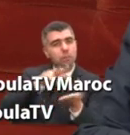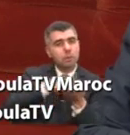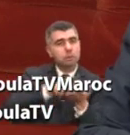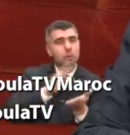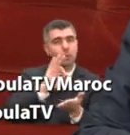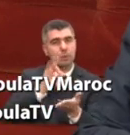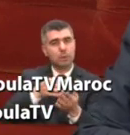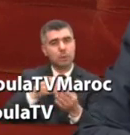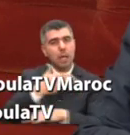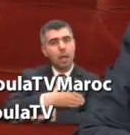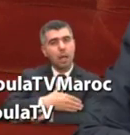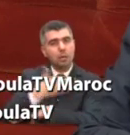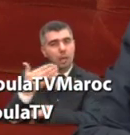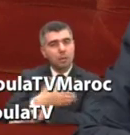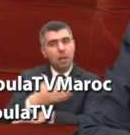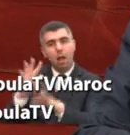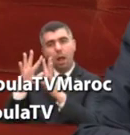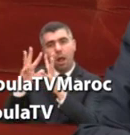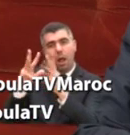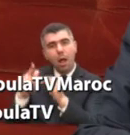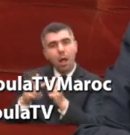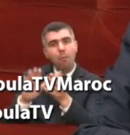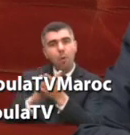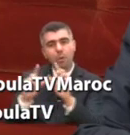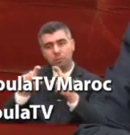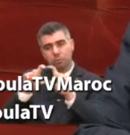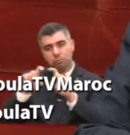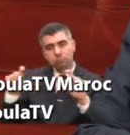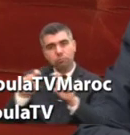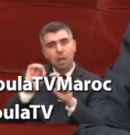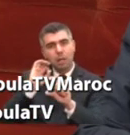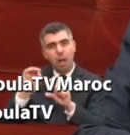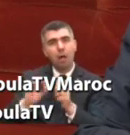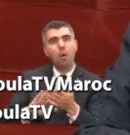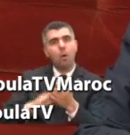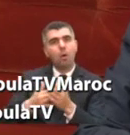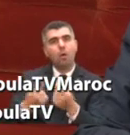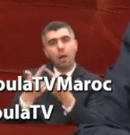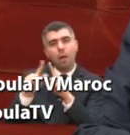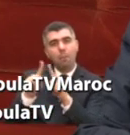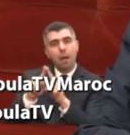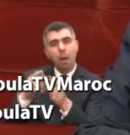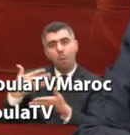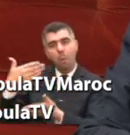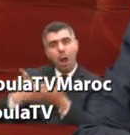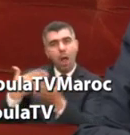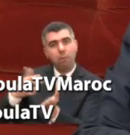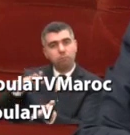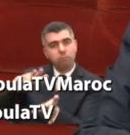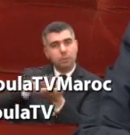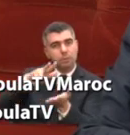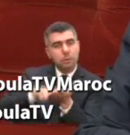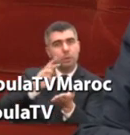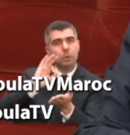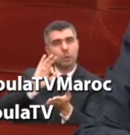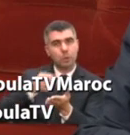المخصصه للتصدير، رقمنه الاعلان بوصول البضائع المستورده، سندات استيراد وتراخيص تصدير السلع، وكذا نماذج السبينات